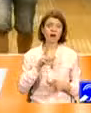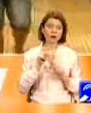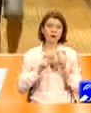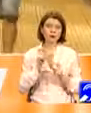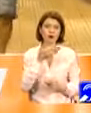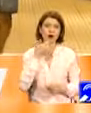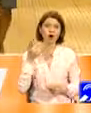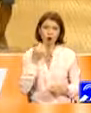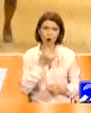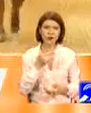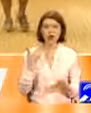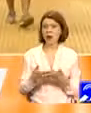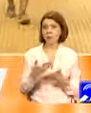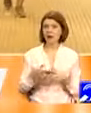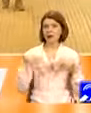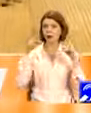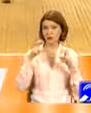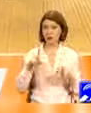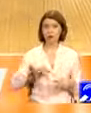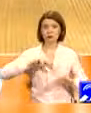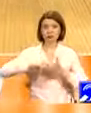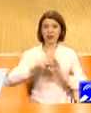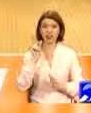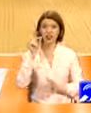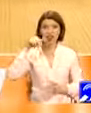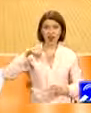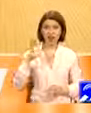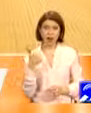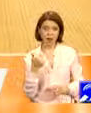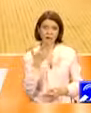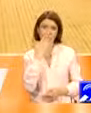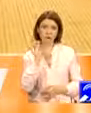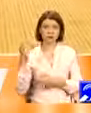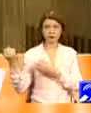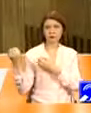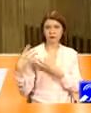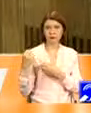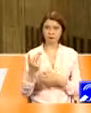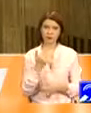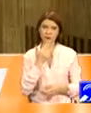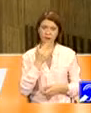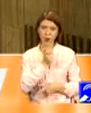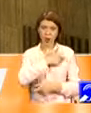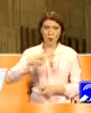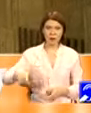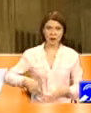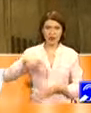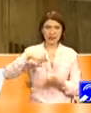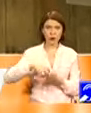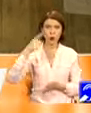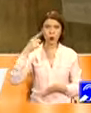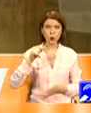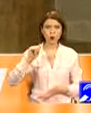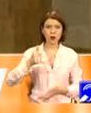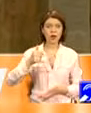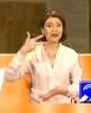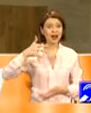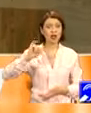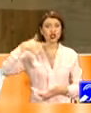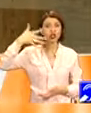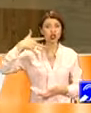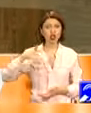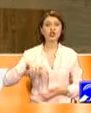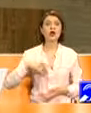de corupție, întrucât de anchetă se ocupă DNA. Potrivit unor surse judiciare, primăriile sectoarelor 3 și 5 sunt